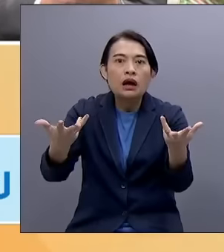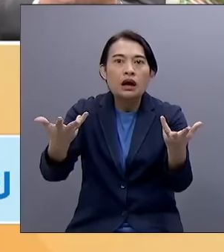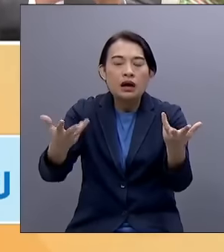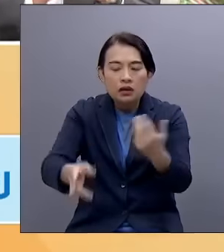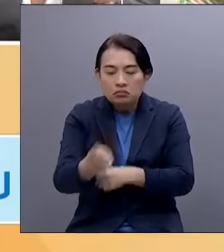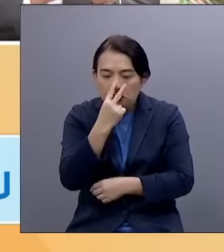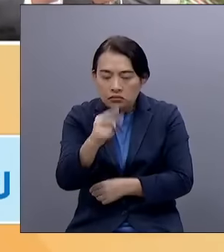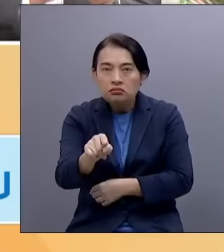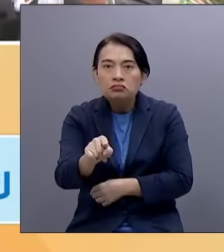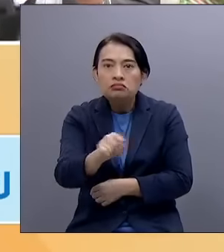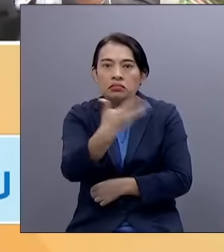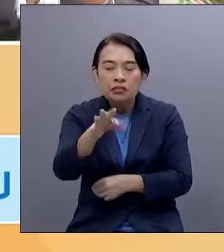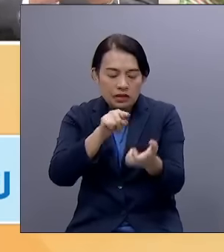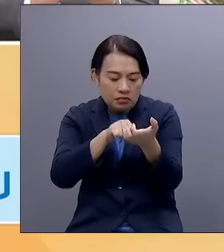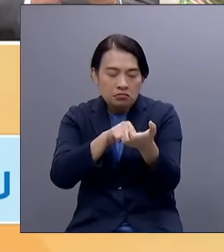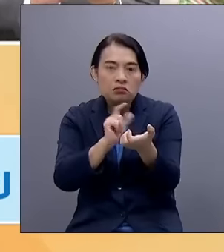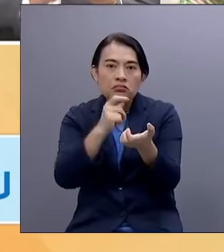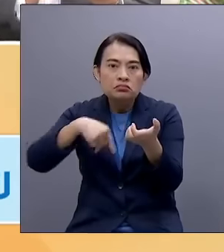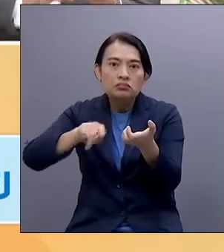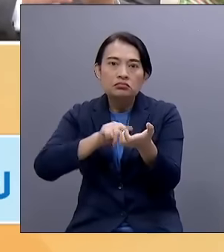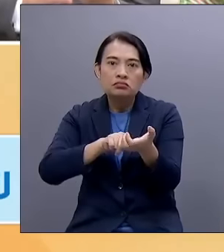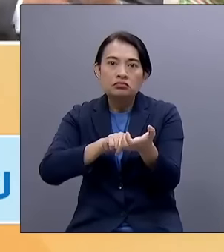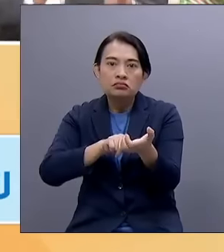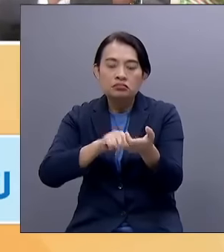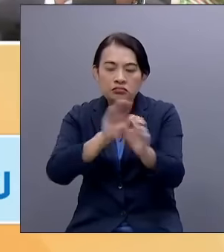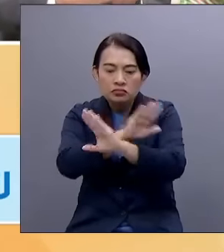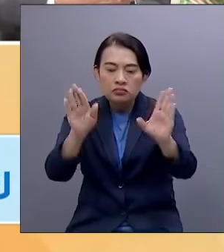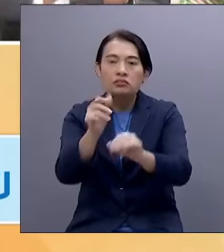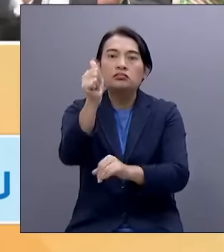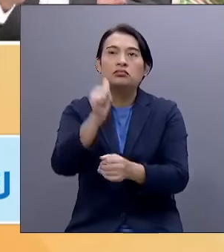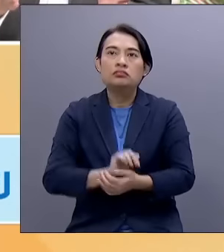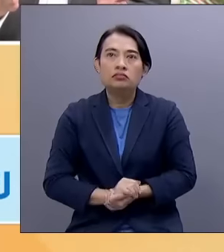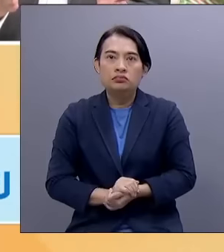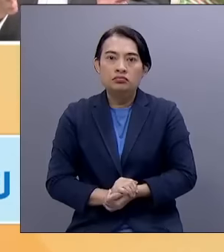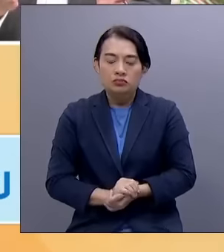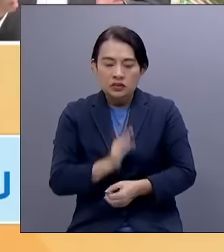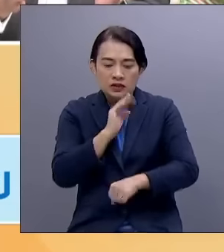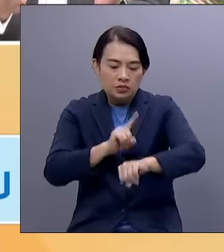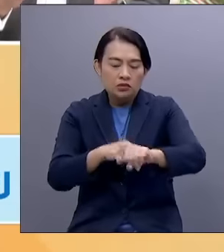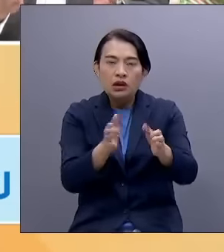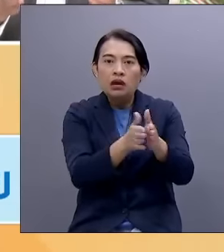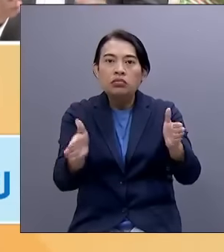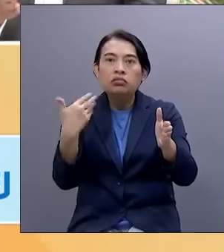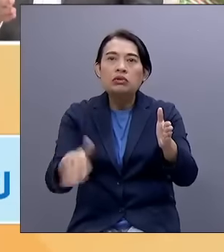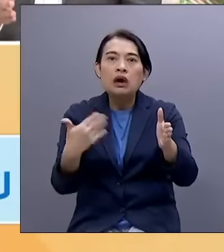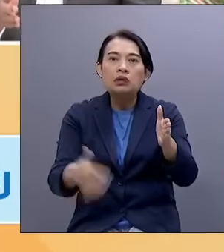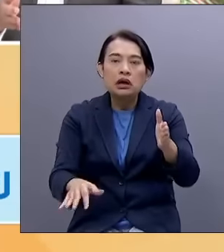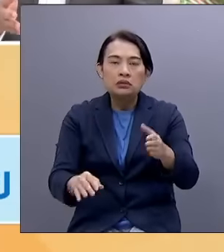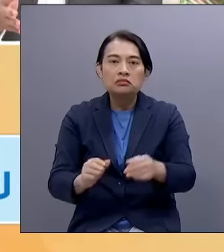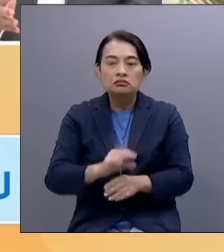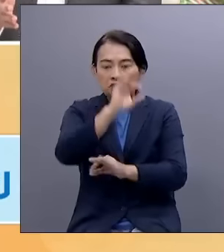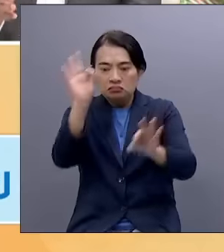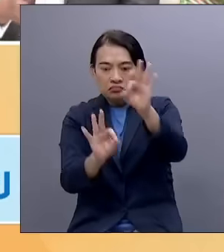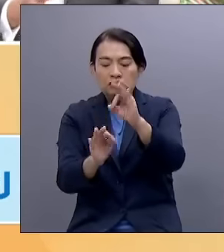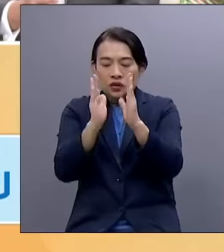ผมผมเห็นอย่างเงี้ยในแอปเนี่ยมันก็จะมีเงื่อนไขให้คุณสามารถ cancelได้เช่นถ้าเกินระยะเวลาแล้วเพราะว่าบางทีเนี่ยผู้ขาย